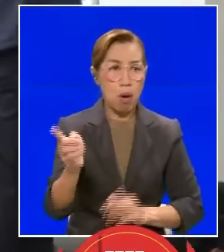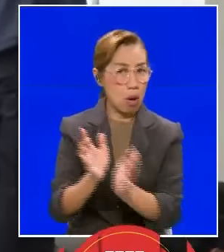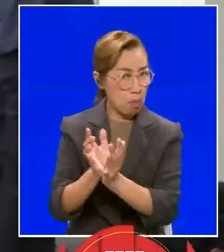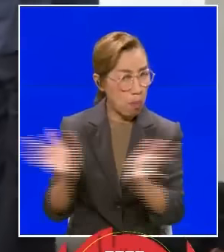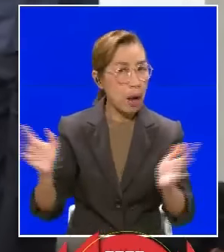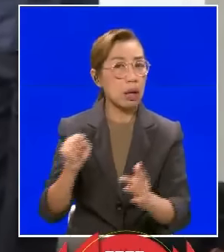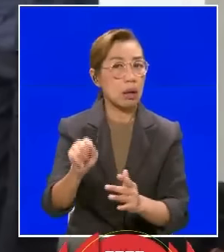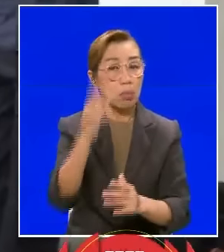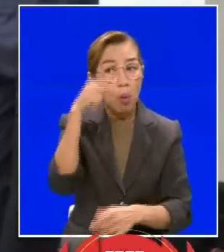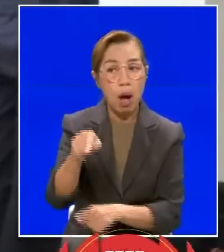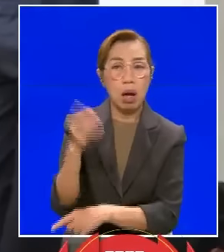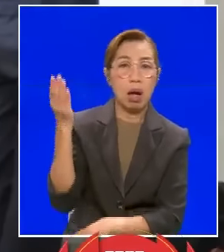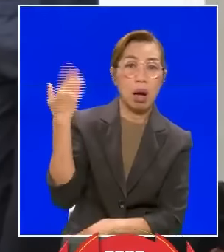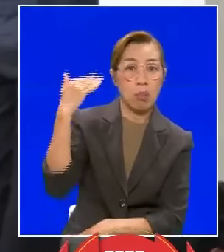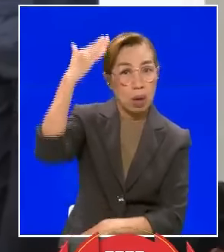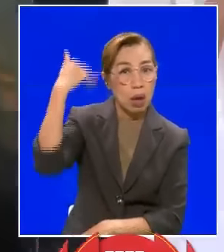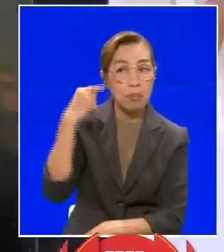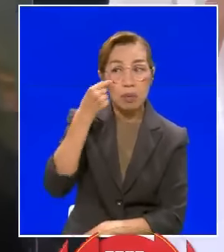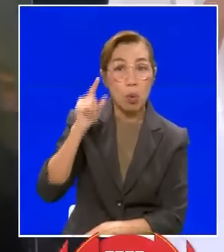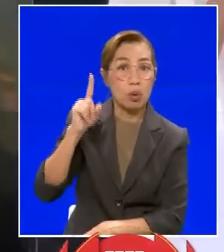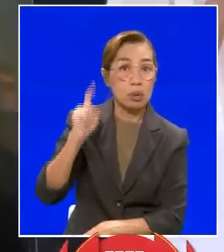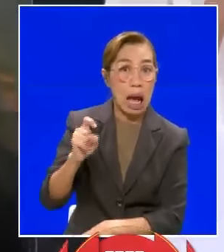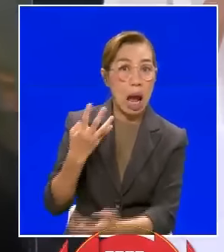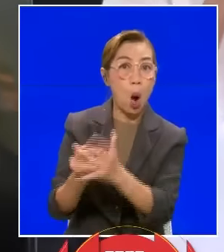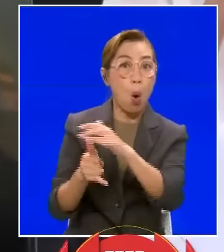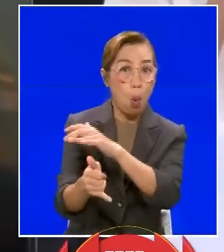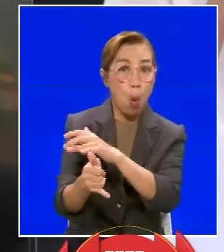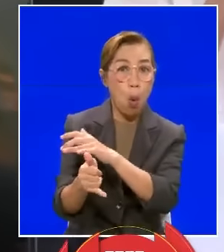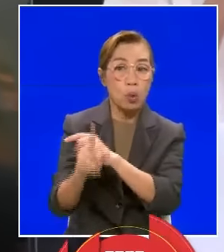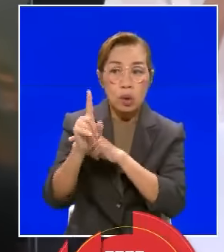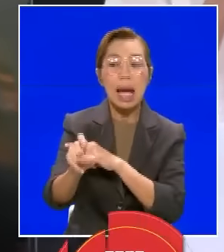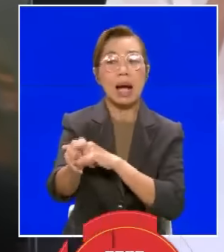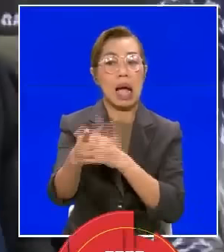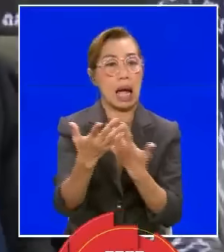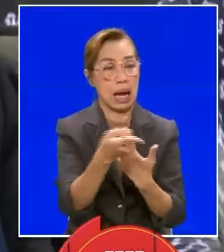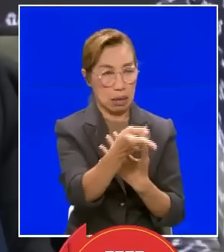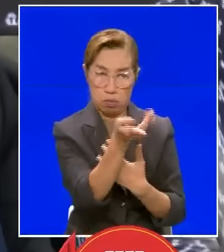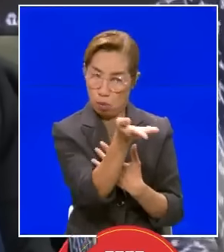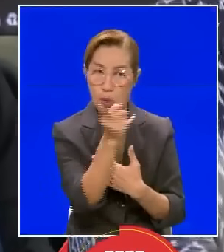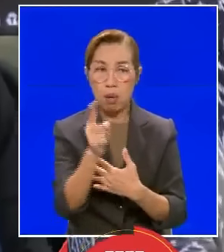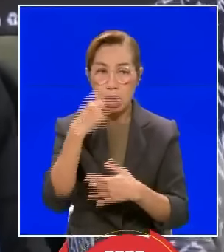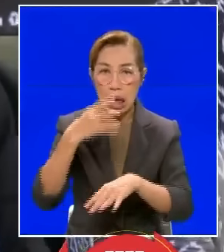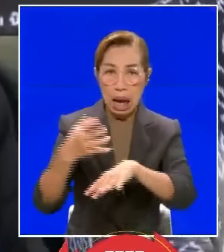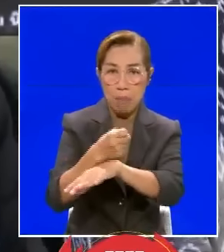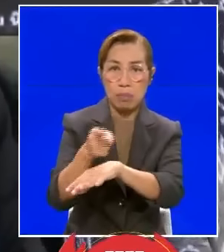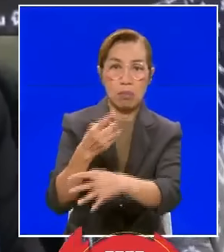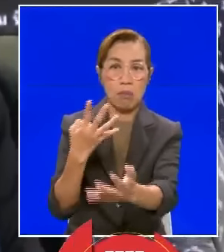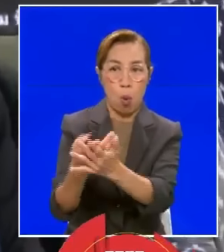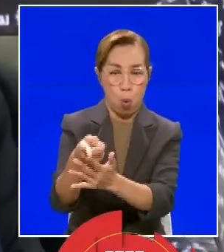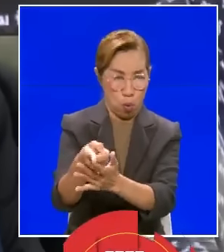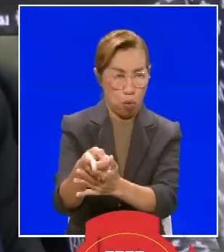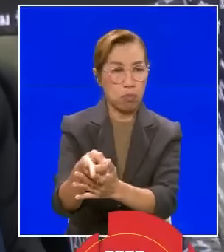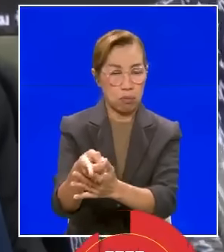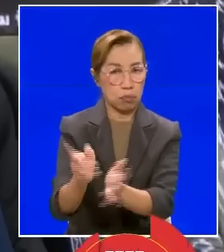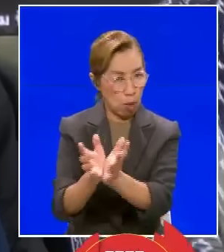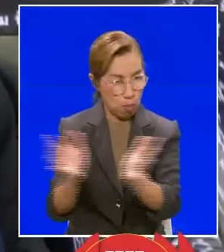วิตระหว่างคุมขังโดยมีรองเลขาธิการนายกรัฐมนตรีฝ่ายการเมืองก็คือคุณสมคิดเชื้อคงเป็นคนรับหนังสือกิจกรรมก็มี